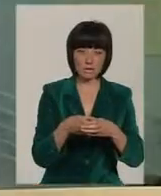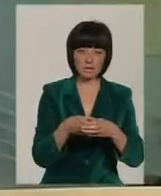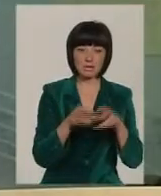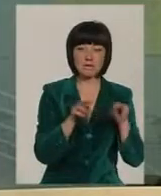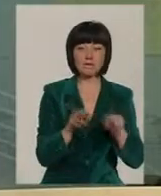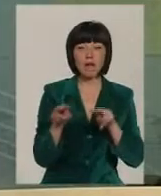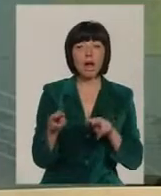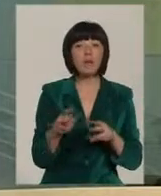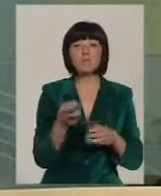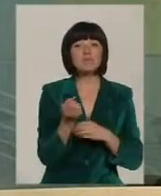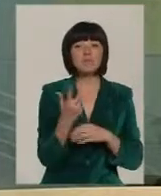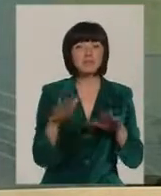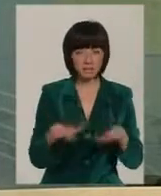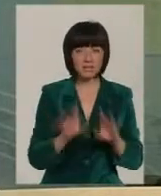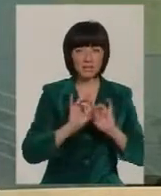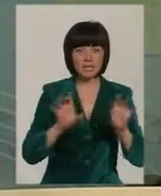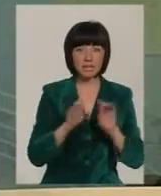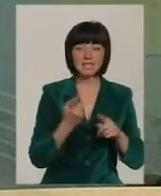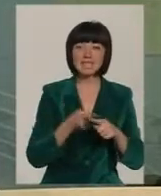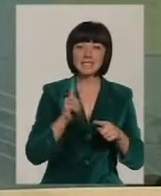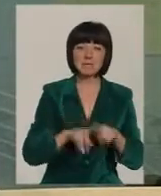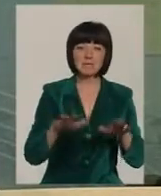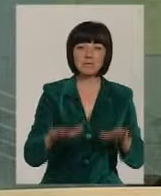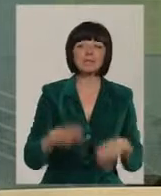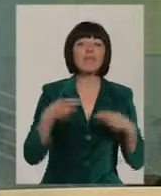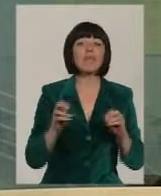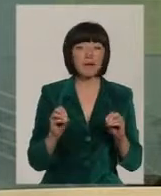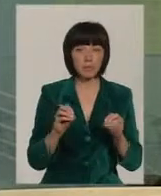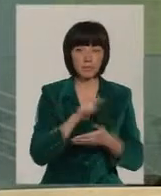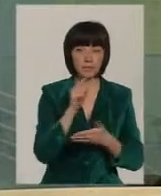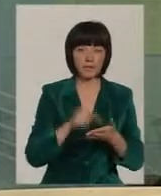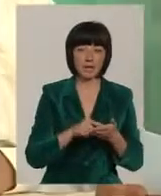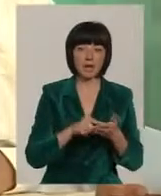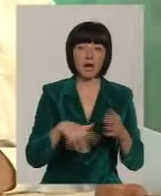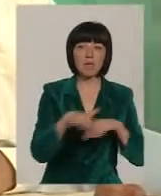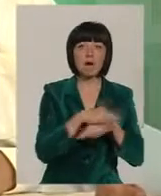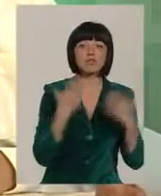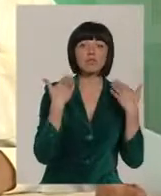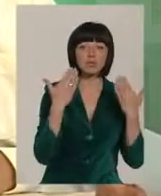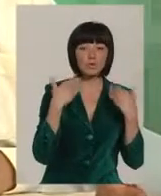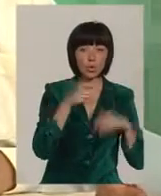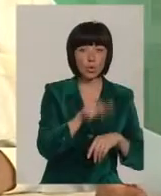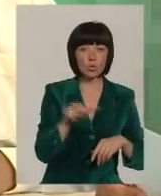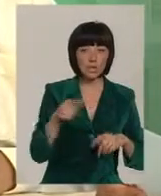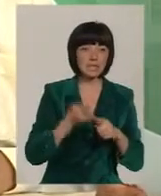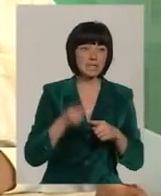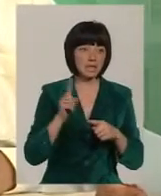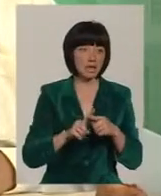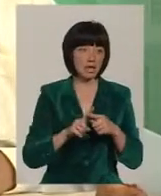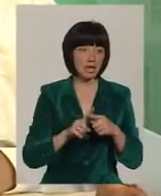це місця? Ще й 13 – це небагато. Можете назвати, 13 якщо у вас місць... є? Масового відпочинку людей на водних об'єктах, а саме